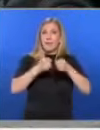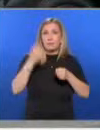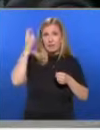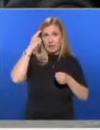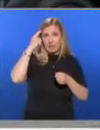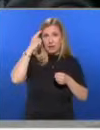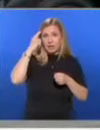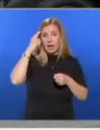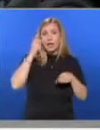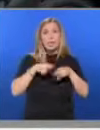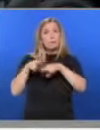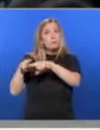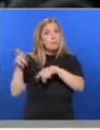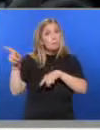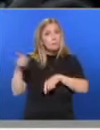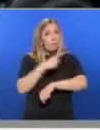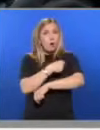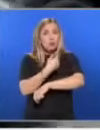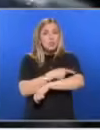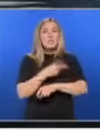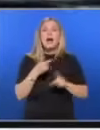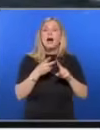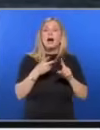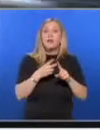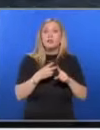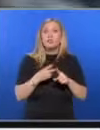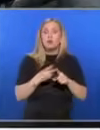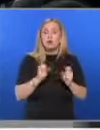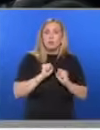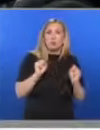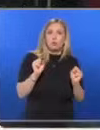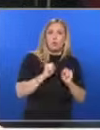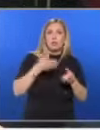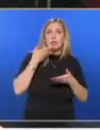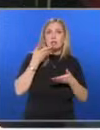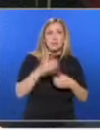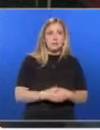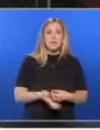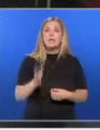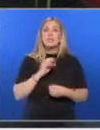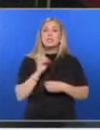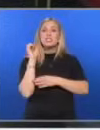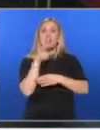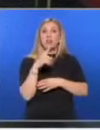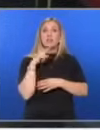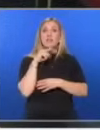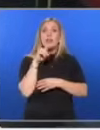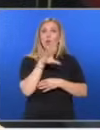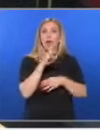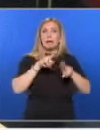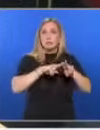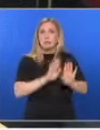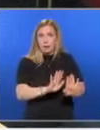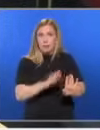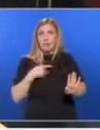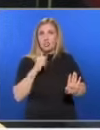главата и е в болница, а другият, отървал се само с оплаха, разказа за катастрофата. Светка червено, спирам и чакам да светне